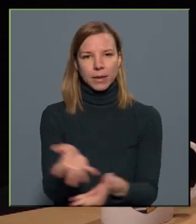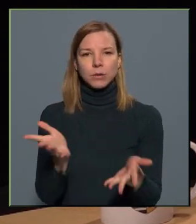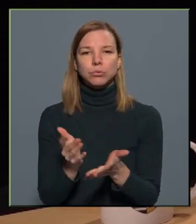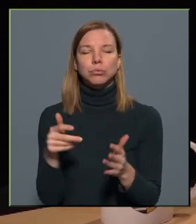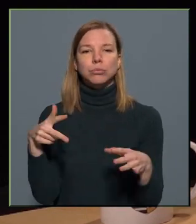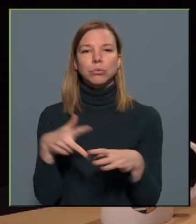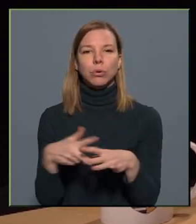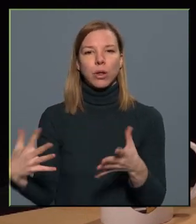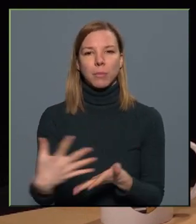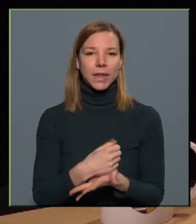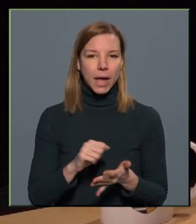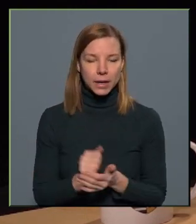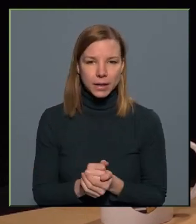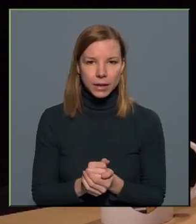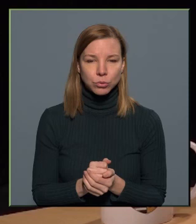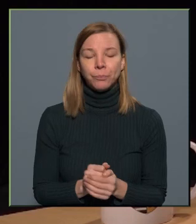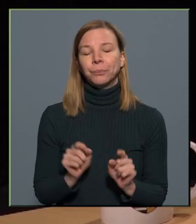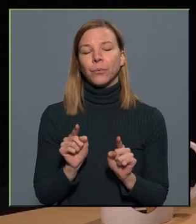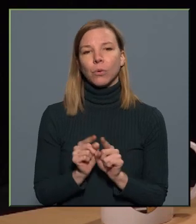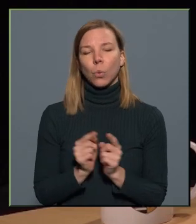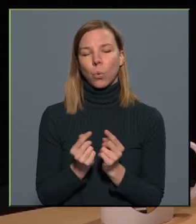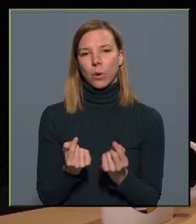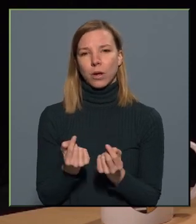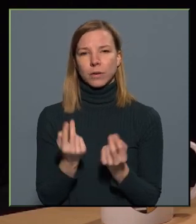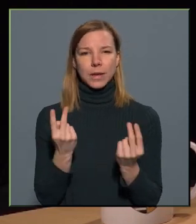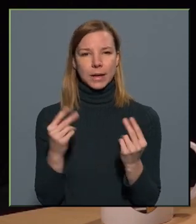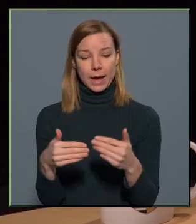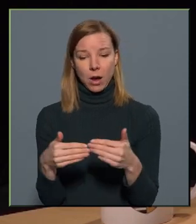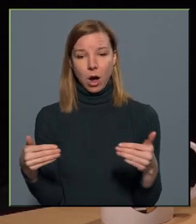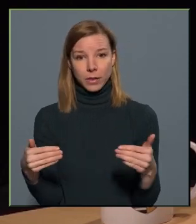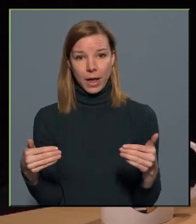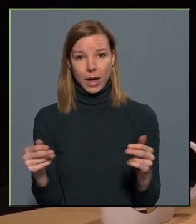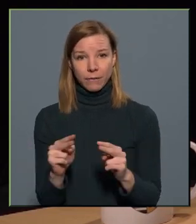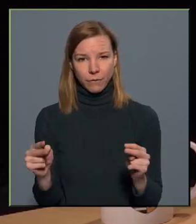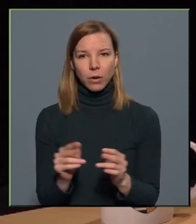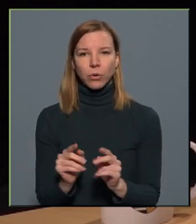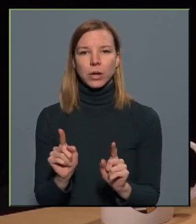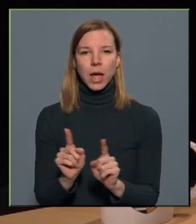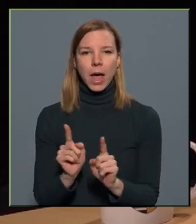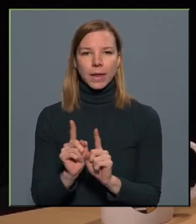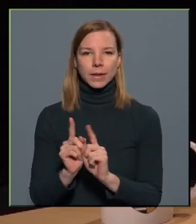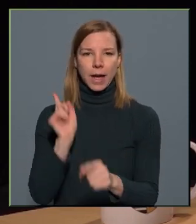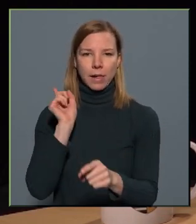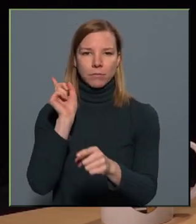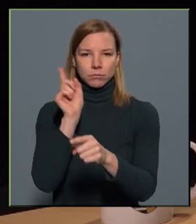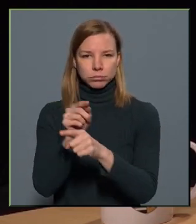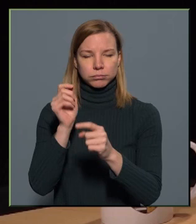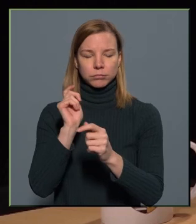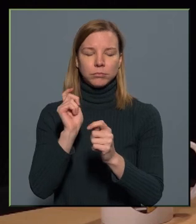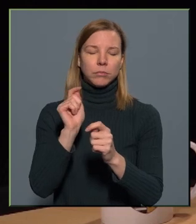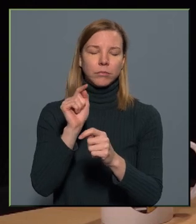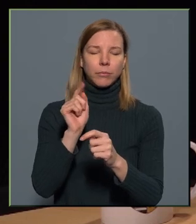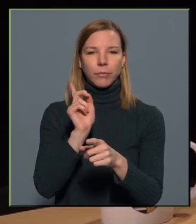ezt olyan értékhatárt képvisel, hogy közbeszerzés útján kell beszereznünk az orvosügyelet